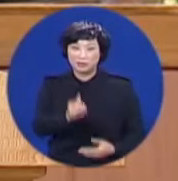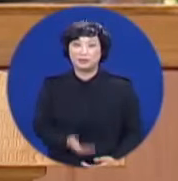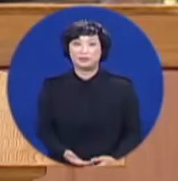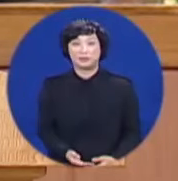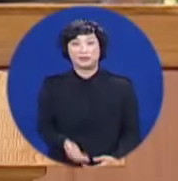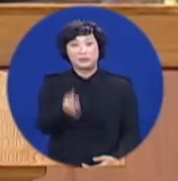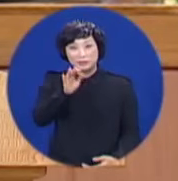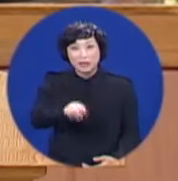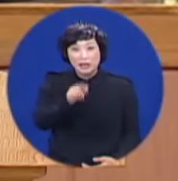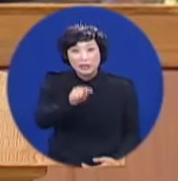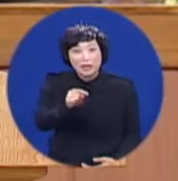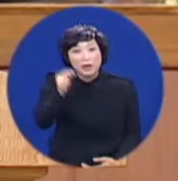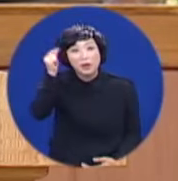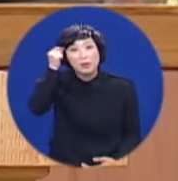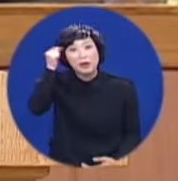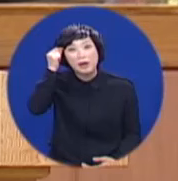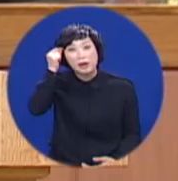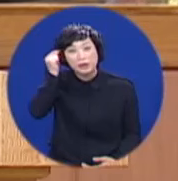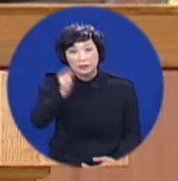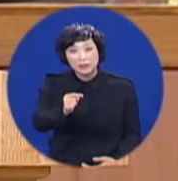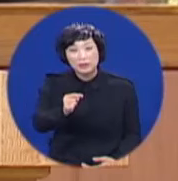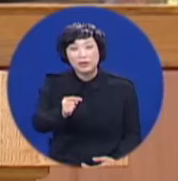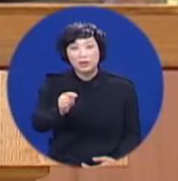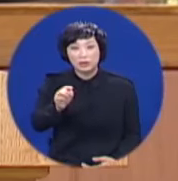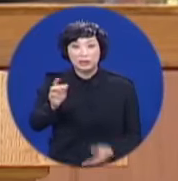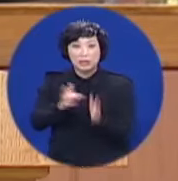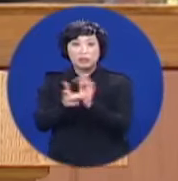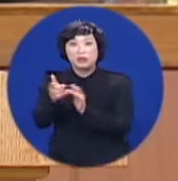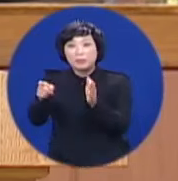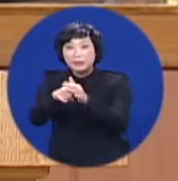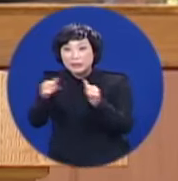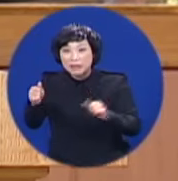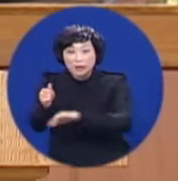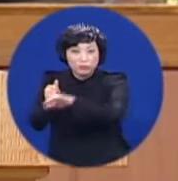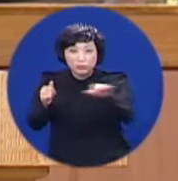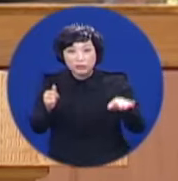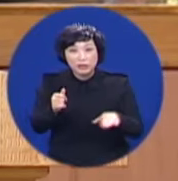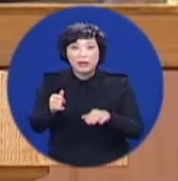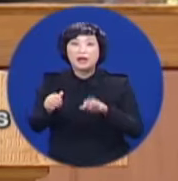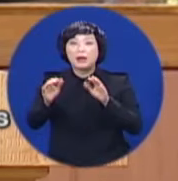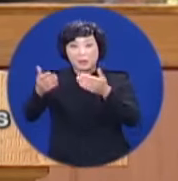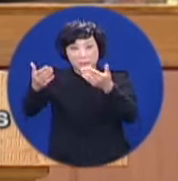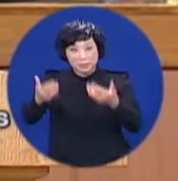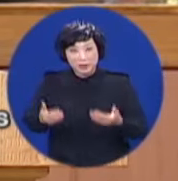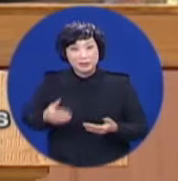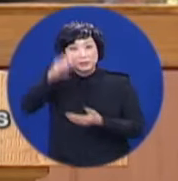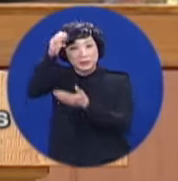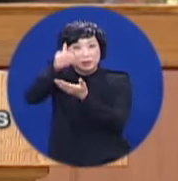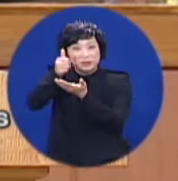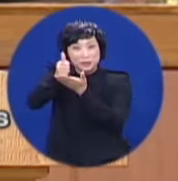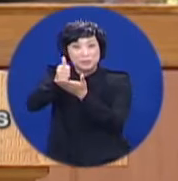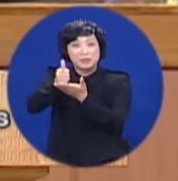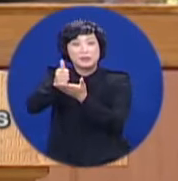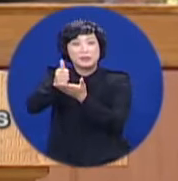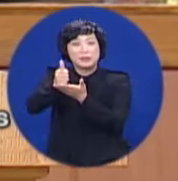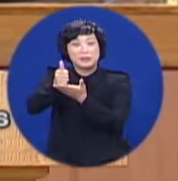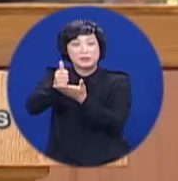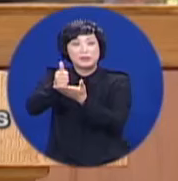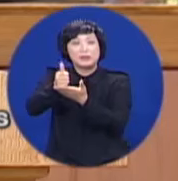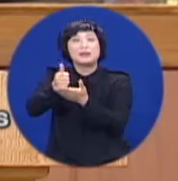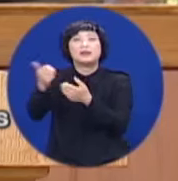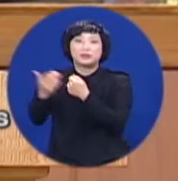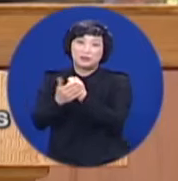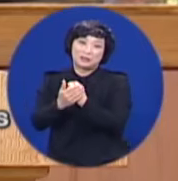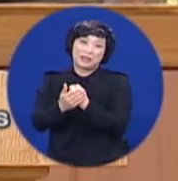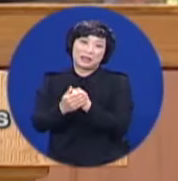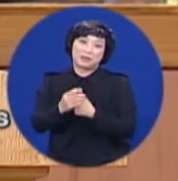그런데 이게 무슨 말이냐? 이는 그를 믿는 자의 받을 성령을 가르쳐